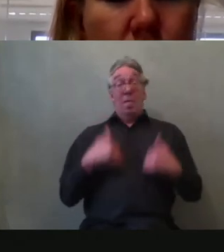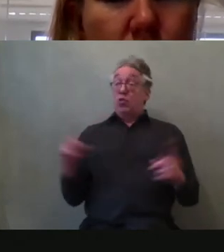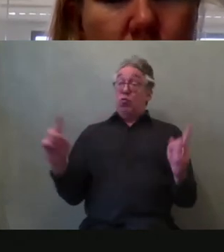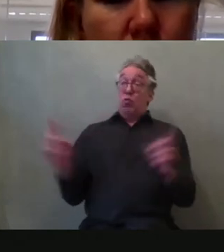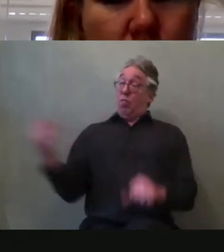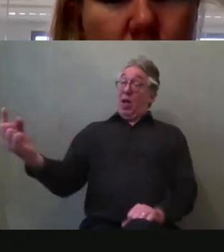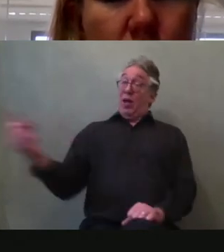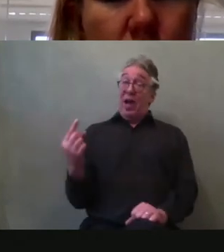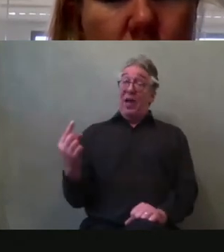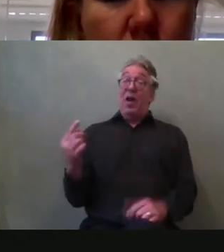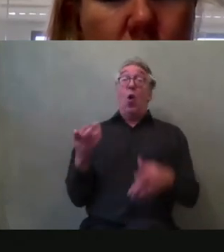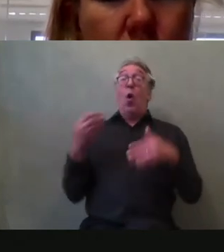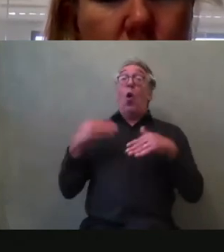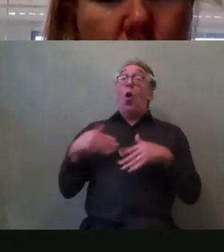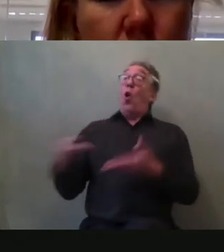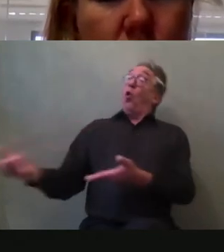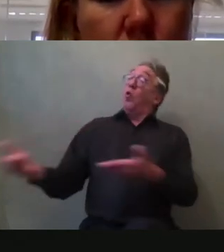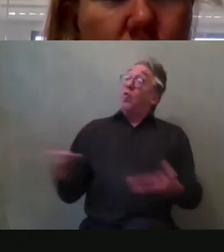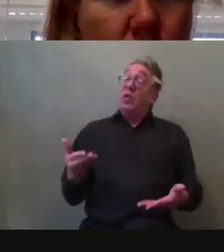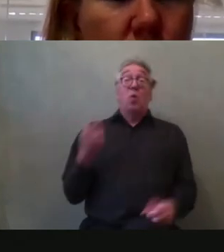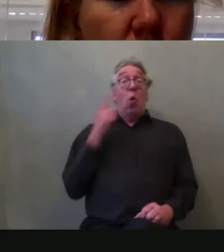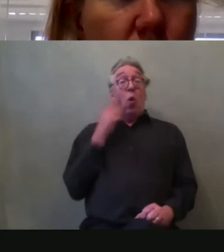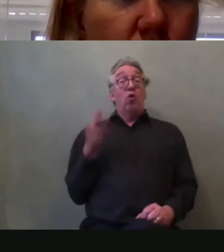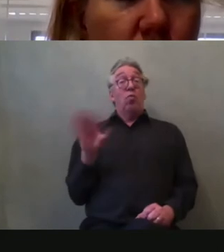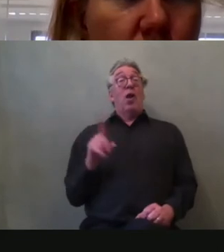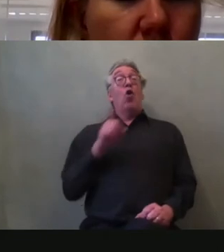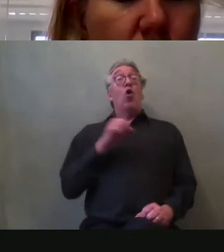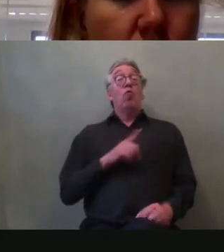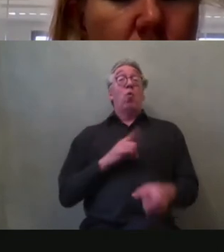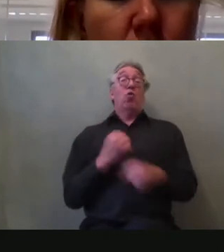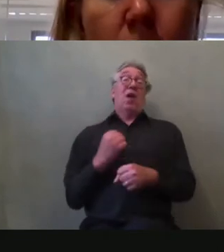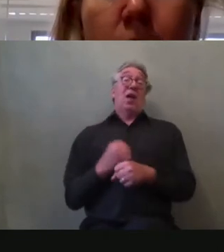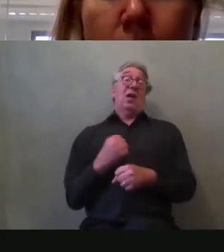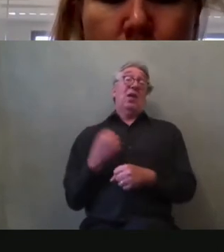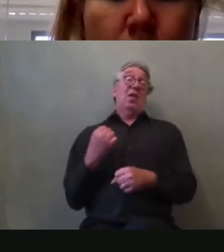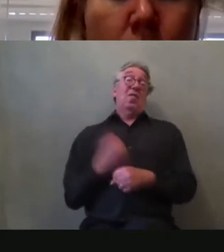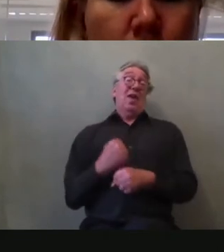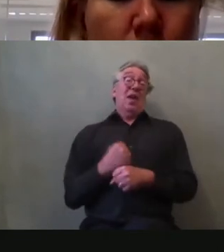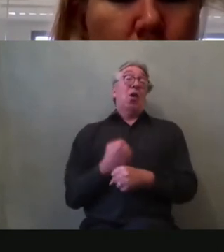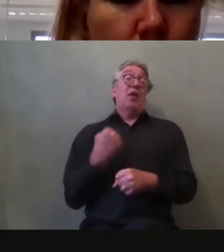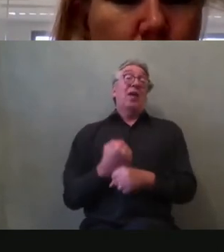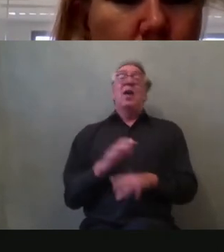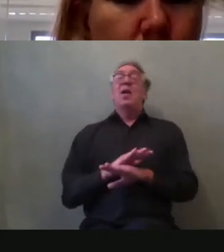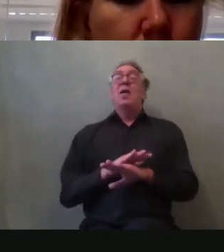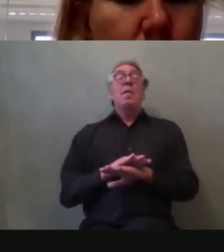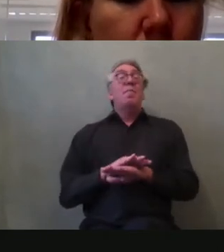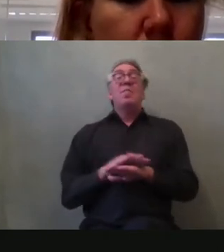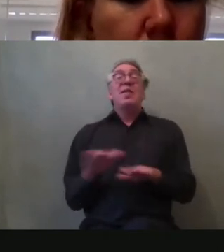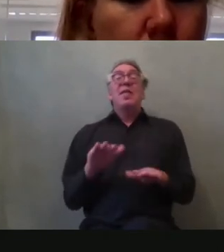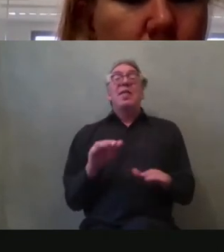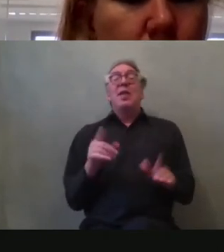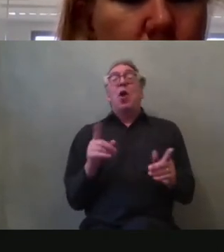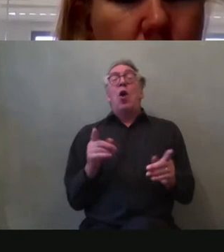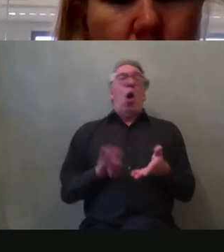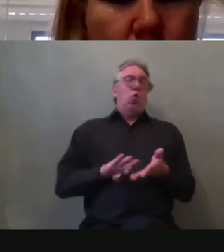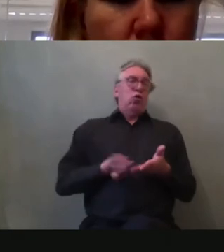is van de normale werkpraktijk en geen uitzondering is waarbij slechts een beperkt aantal medewerkers goed daarmee